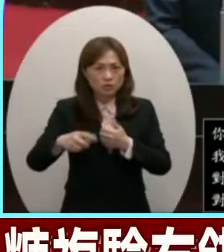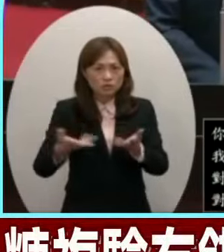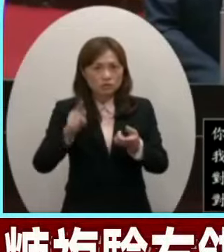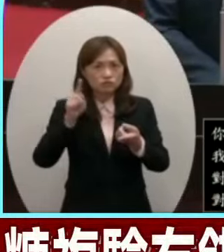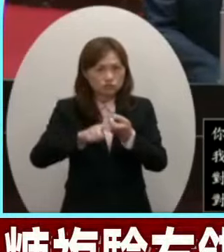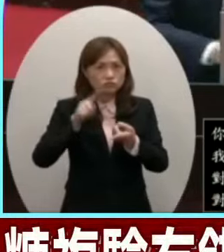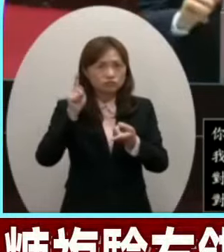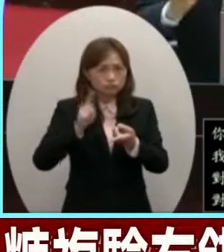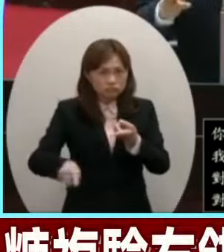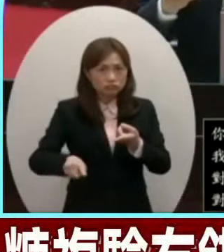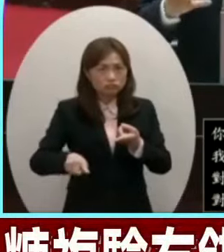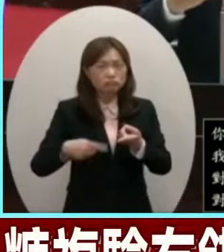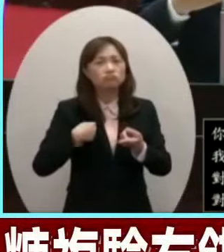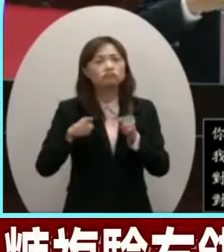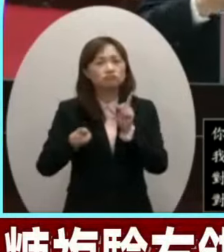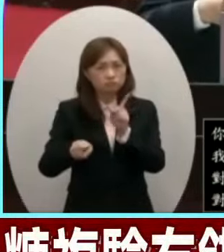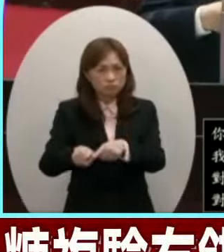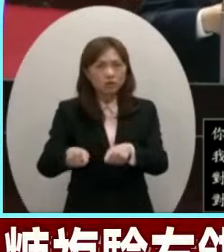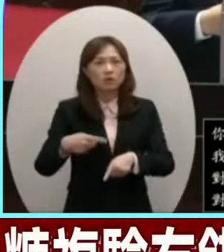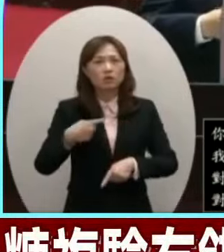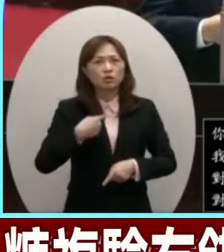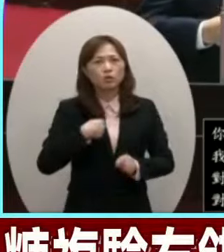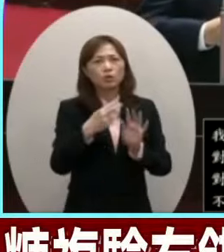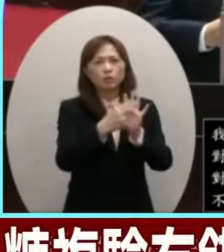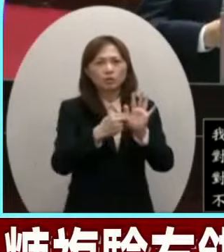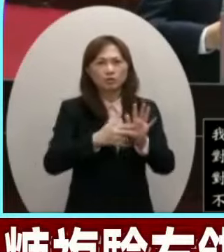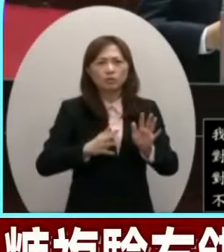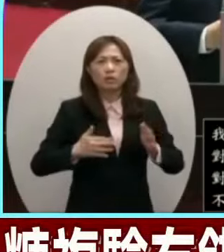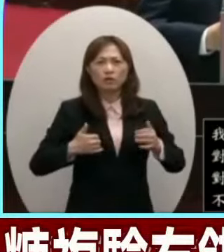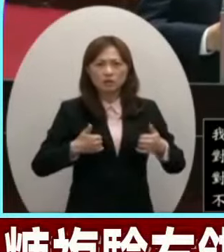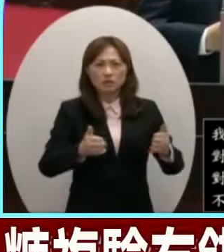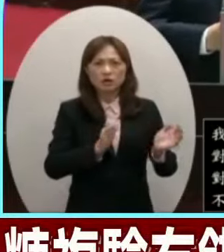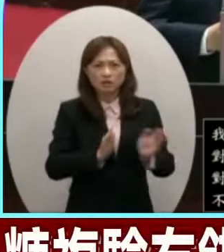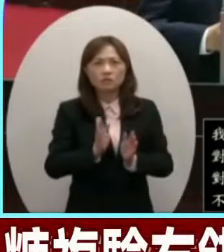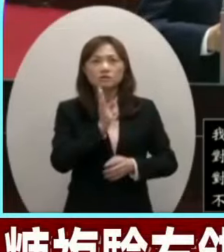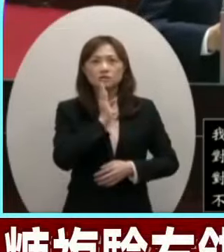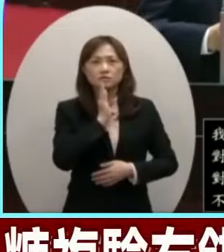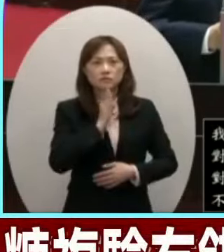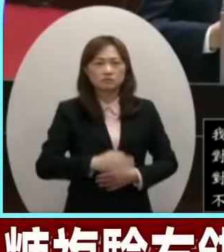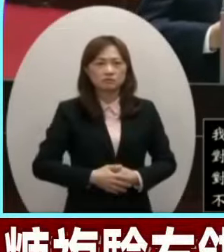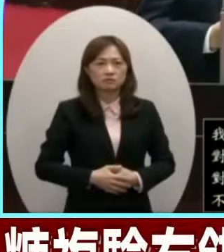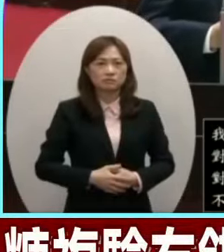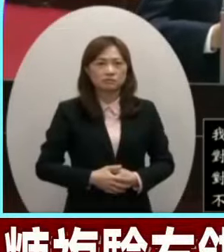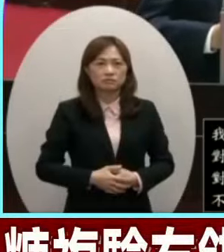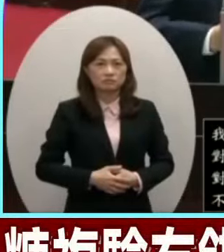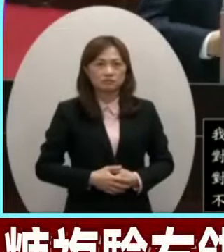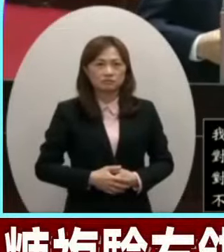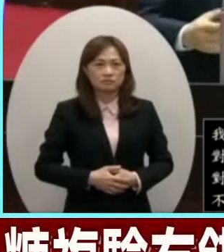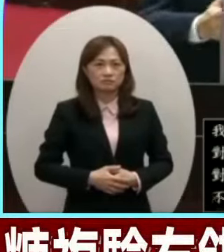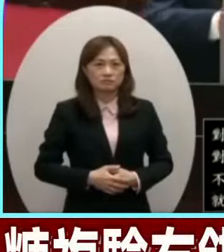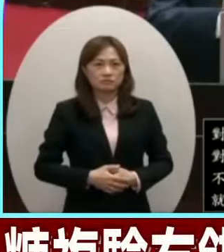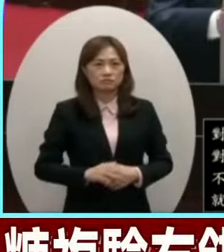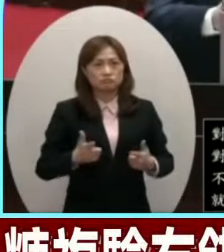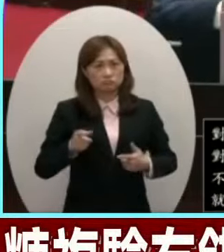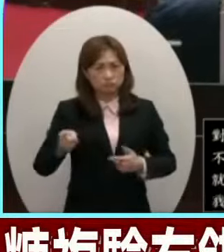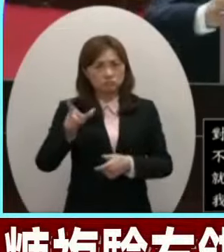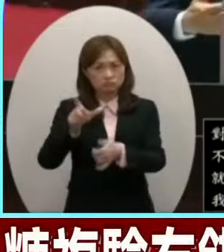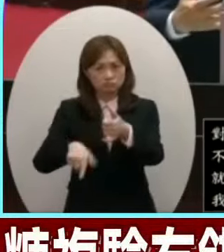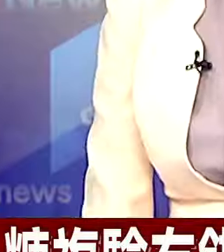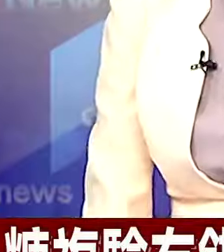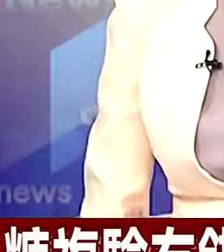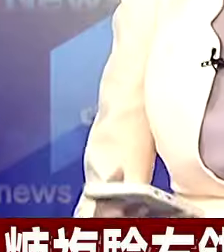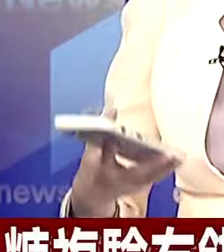去看这两位，他们同样是新科立委，但他们的质询比很多国民党老立委还好，我必须推荐这两位的质询， 就